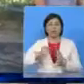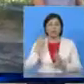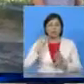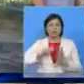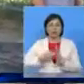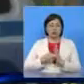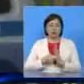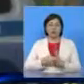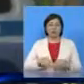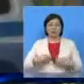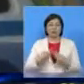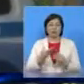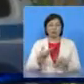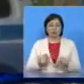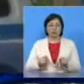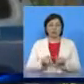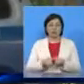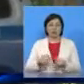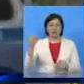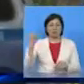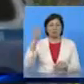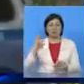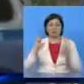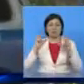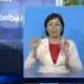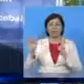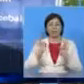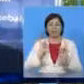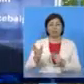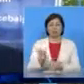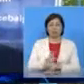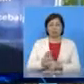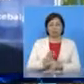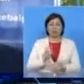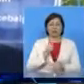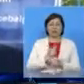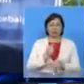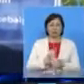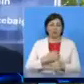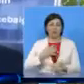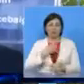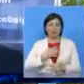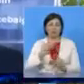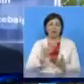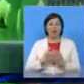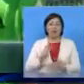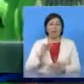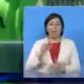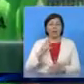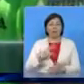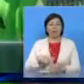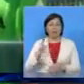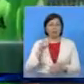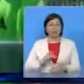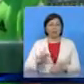тор орнату ұсынылды. Сонымен бірге жарықтандыру, арнайы дабыл жүйесі, бейне бақылау камерасын орнату маңызды. Байғанин аудандық полиция